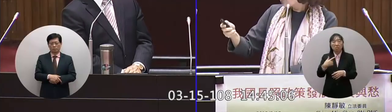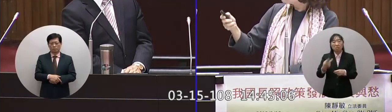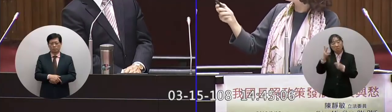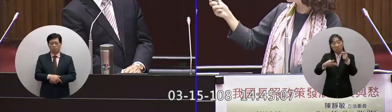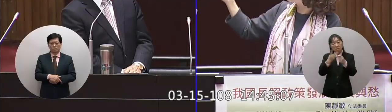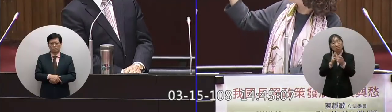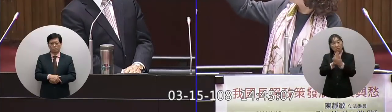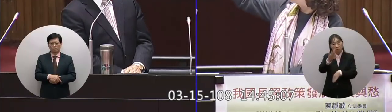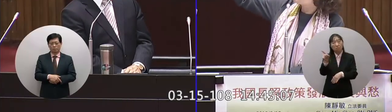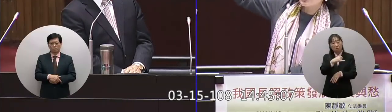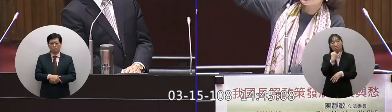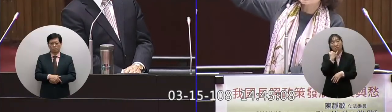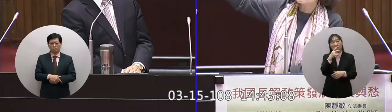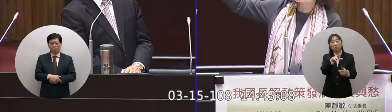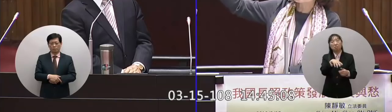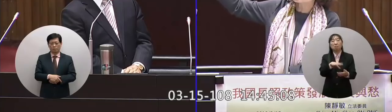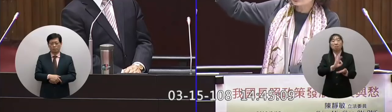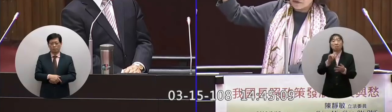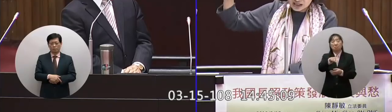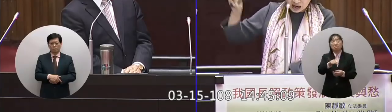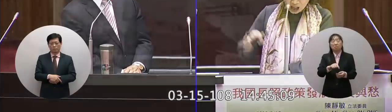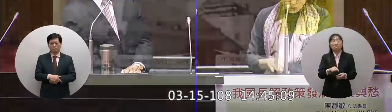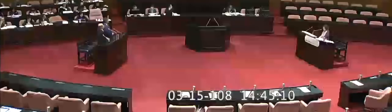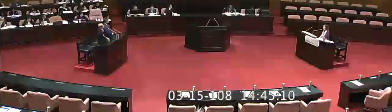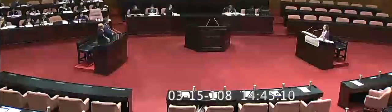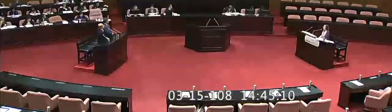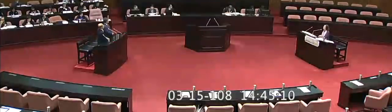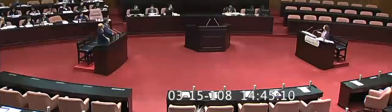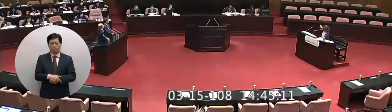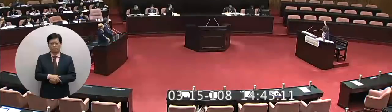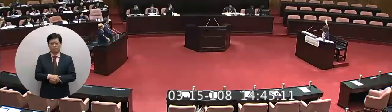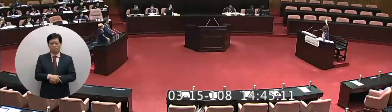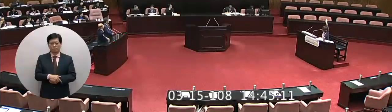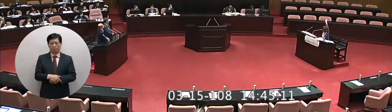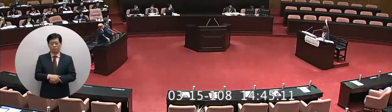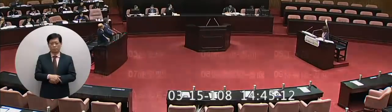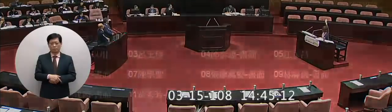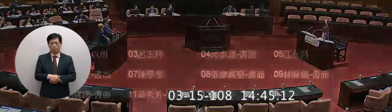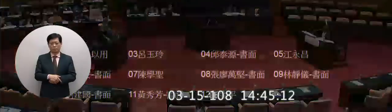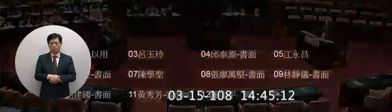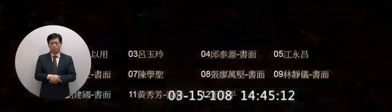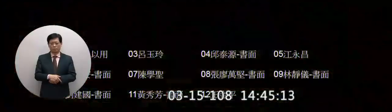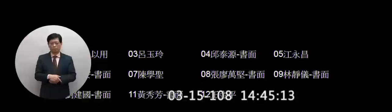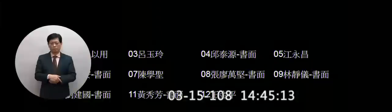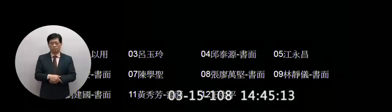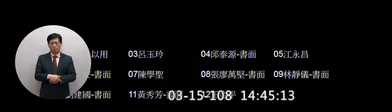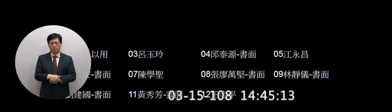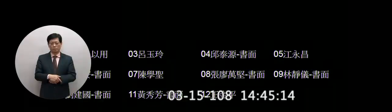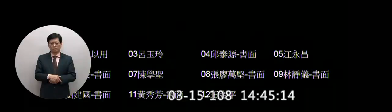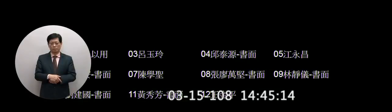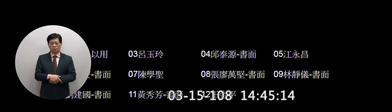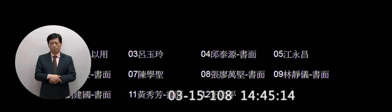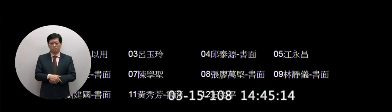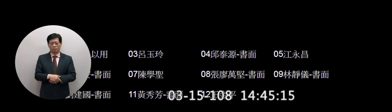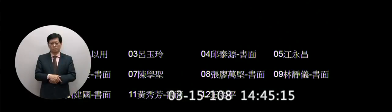到。哦，那我们来看到日本，哎，他这个政策也非常好啊，他就告诉你就近就在火车站，走路三分钟的